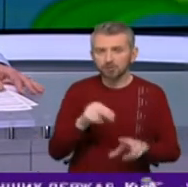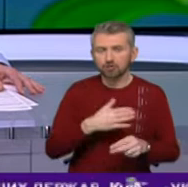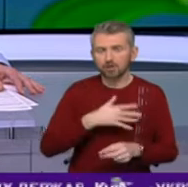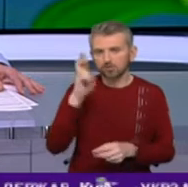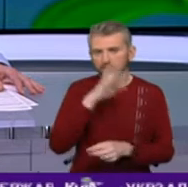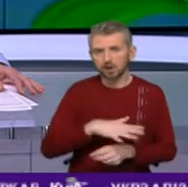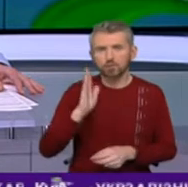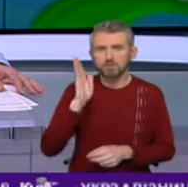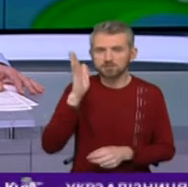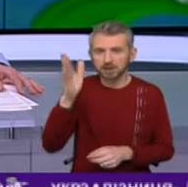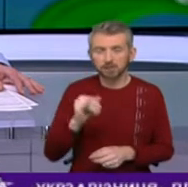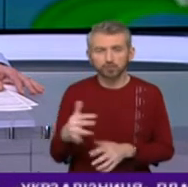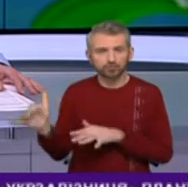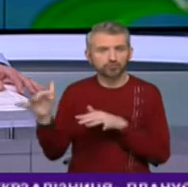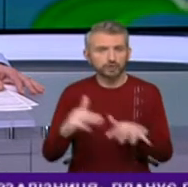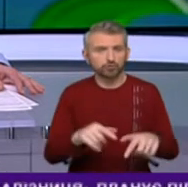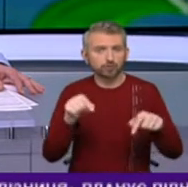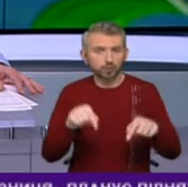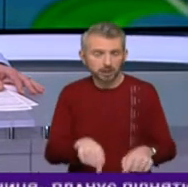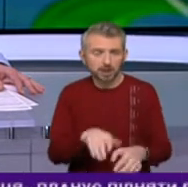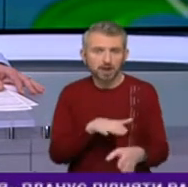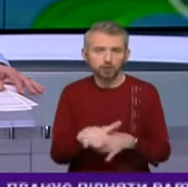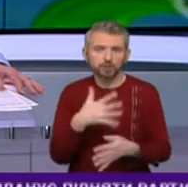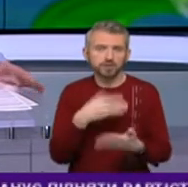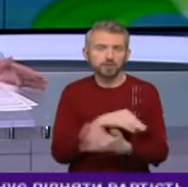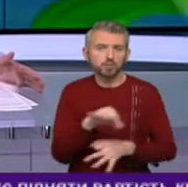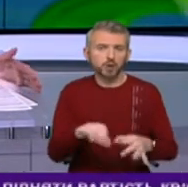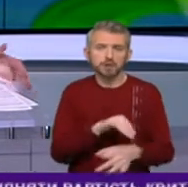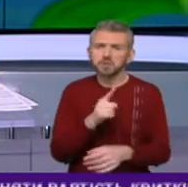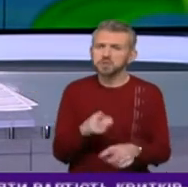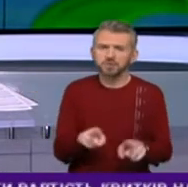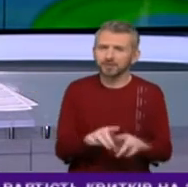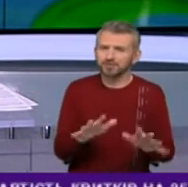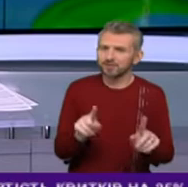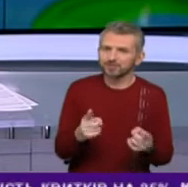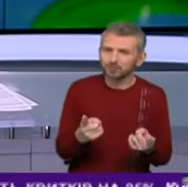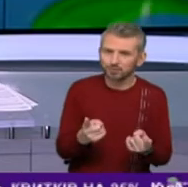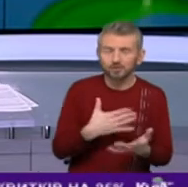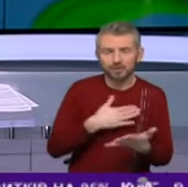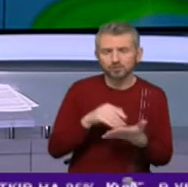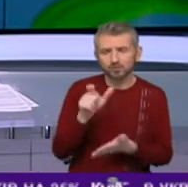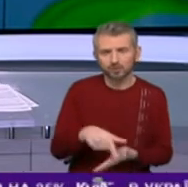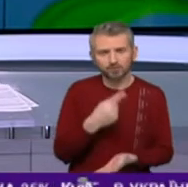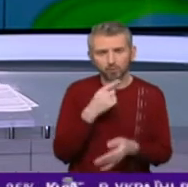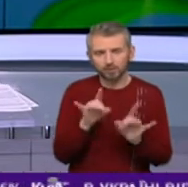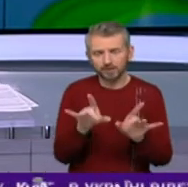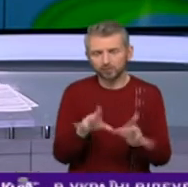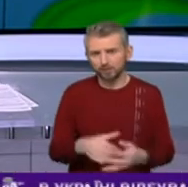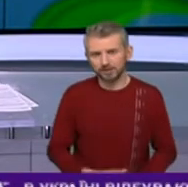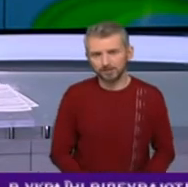країну перспективною і їдуть сюди реалізовувати свої проекти. Чому так відбувається? Софія Сидорчак спробувала з'ясувати.